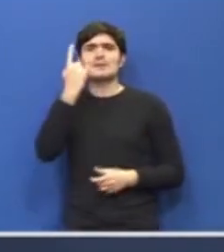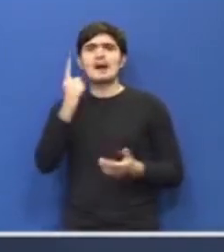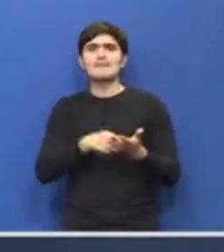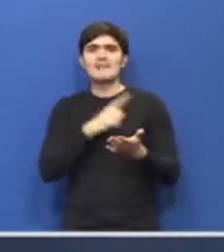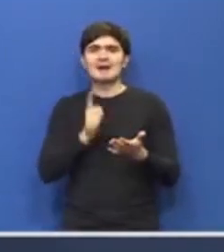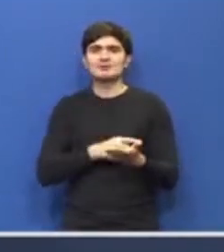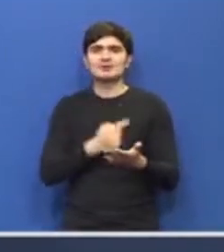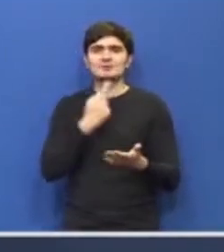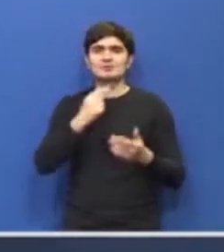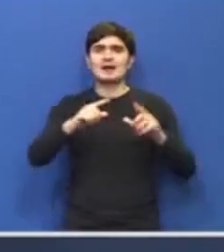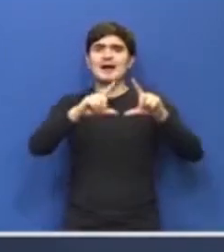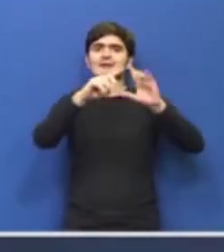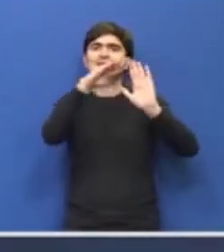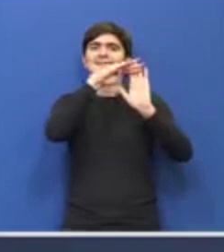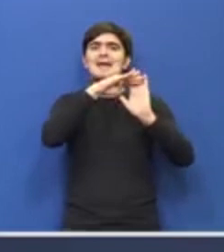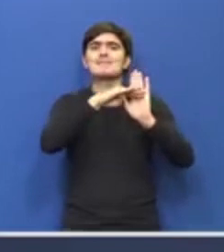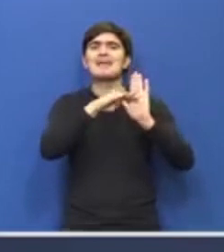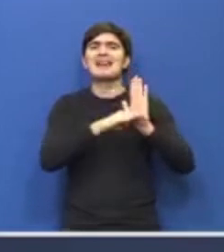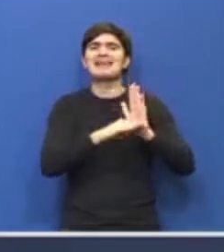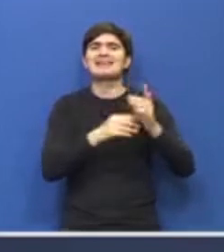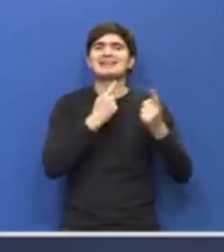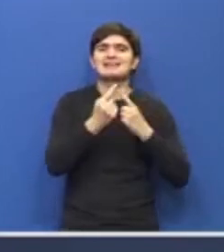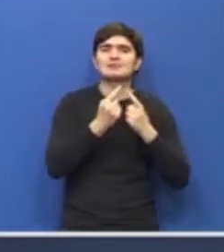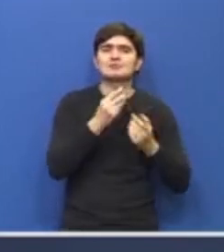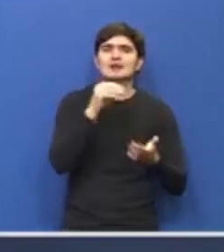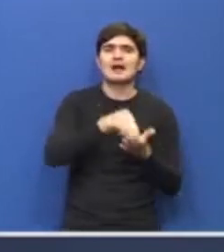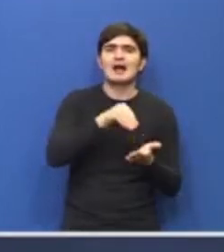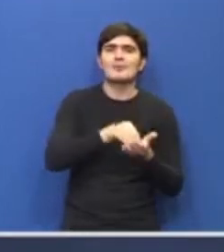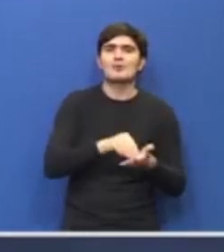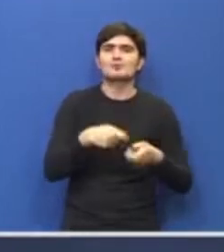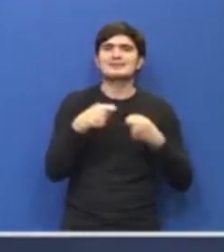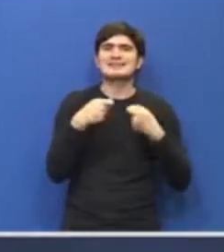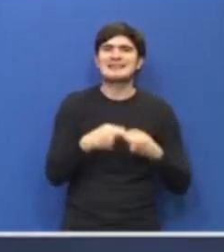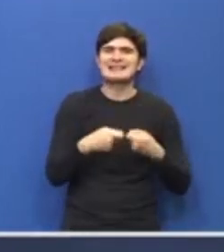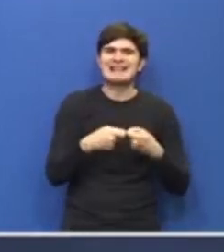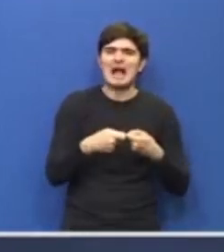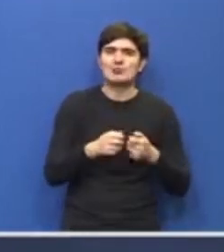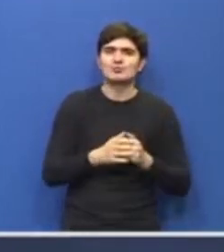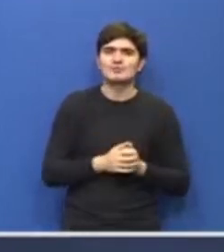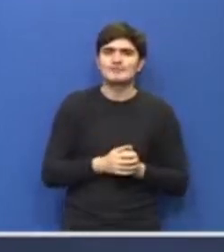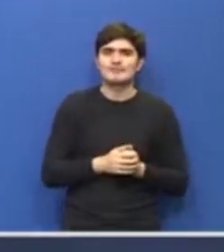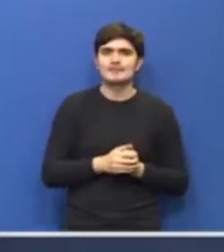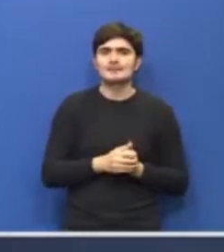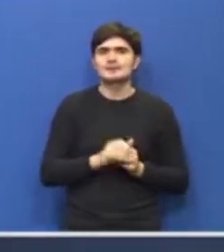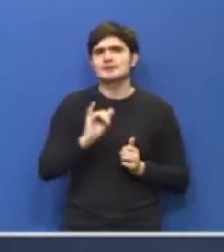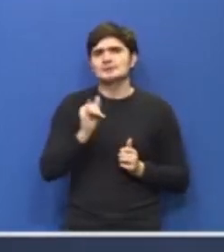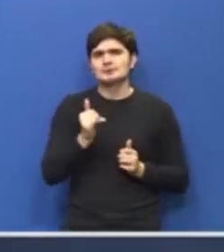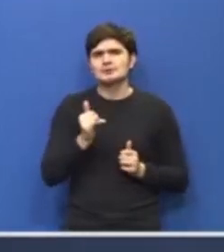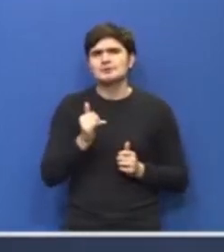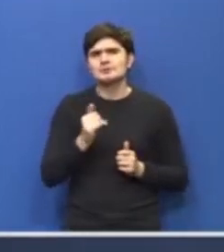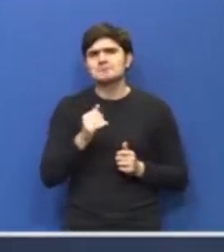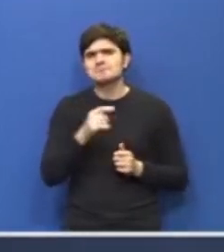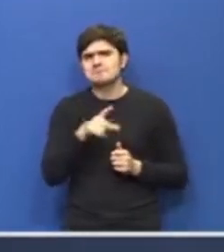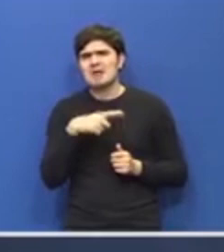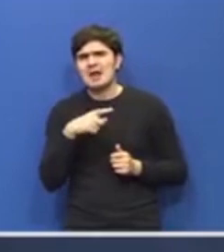erau temele de discuție propuse de sindicat și într-un mod destul de